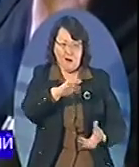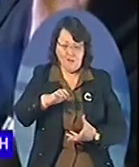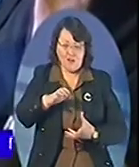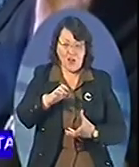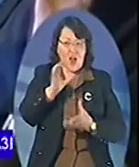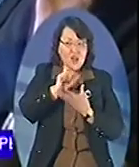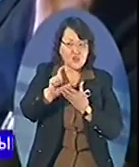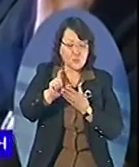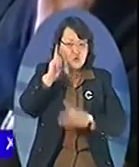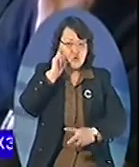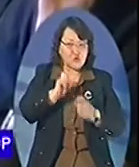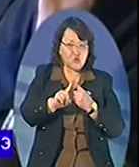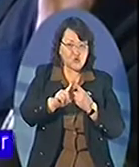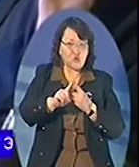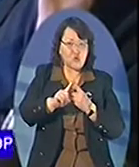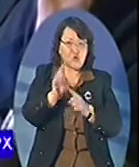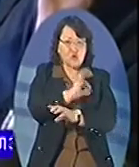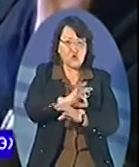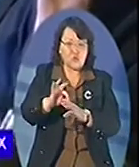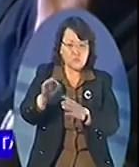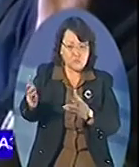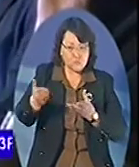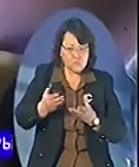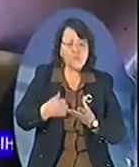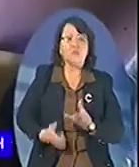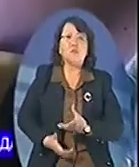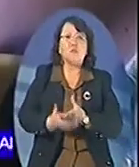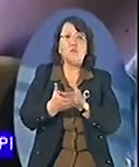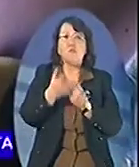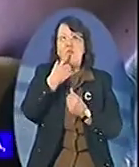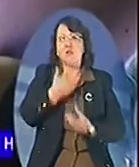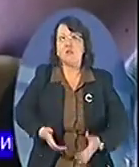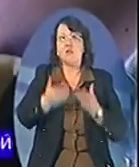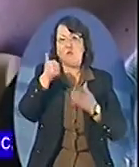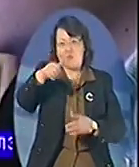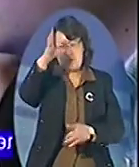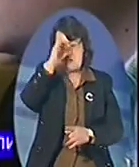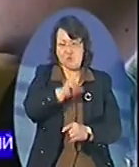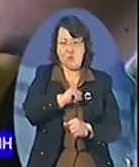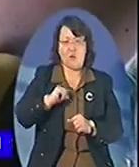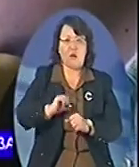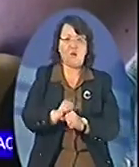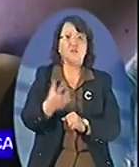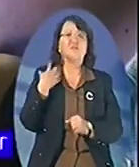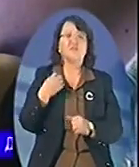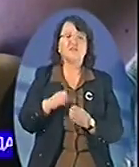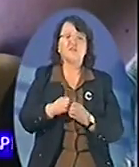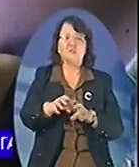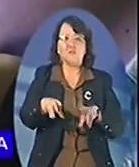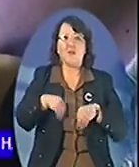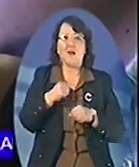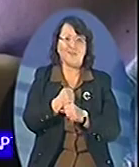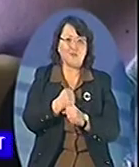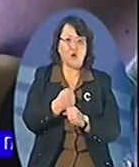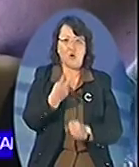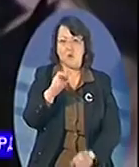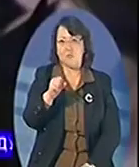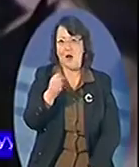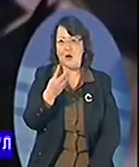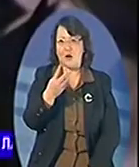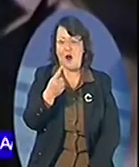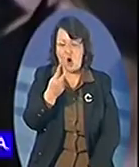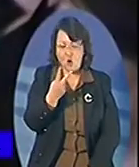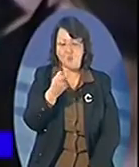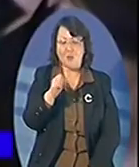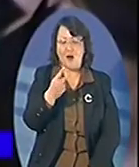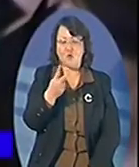санхүүжүүлэхээр төлөвлөсөн байна. Энэ төслийн шалгуулалтыг ерөнхий сайд өөрийн биеэр хариуцаж ажиллахаа мэдгдлээ. Ер нь нийтдээ 2014 онд